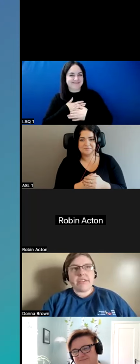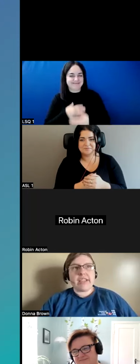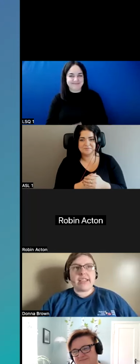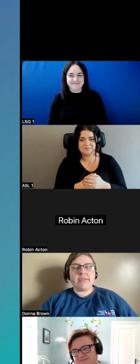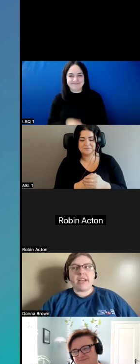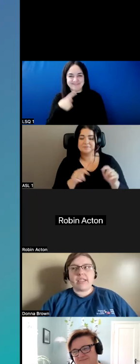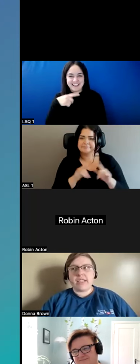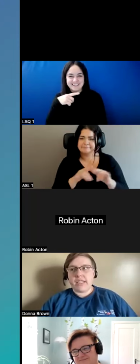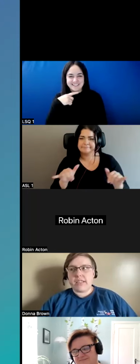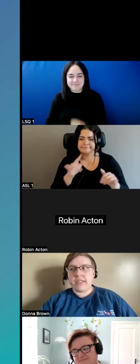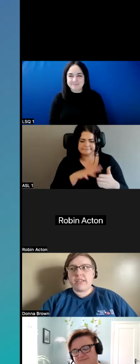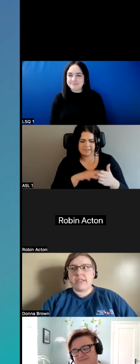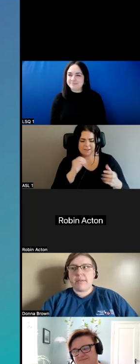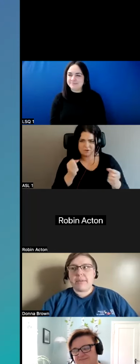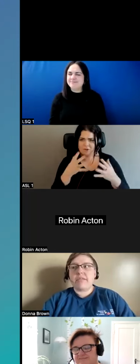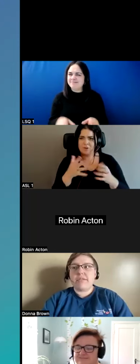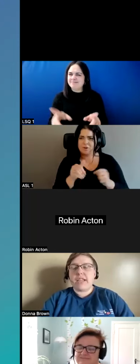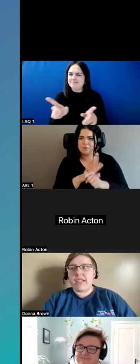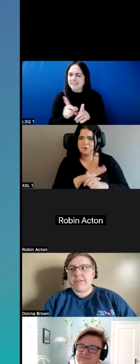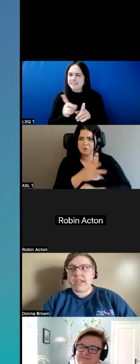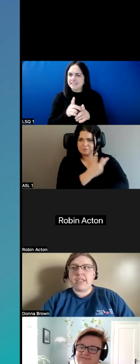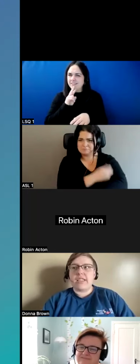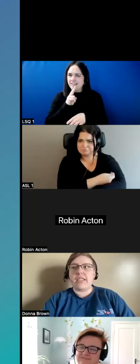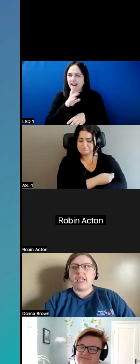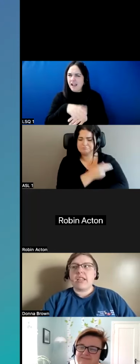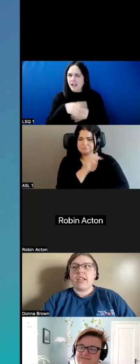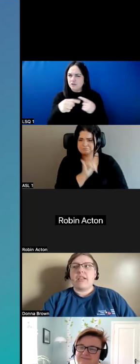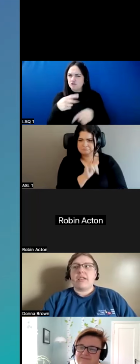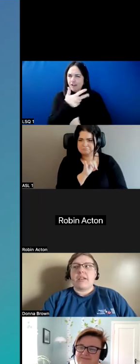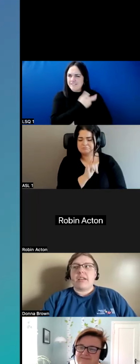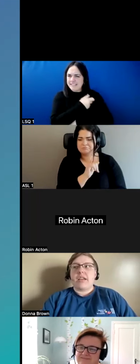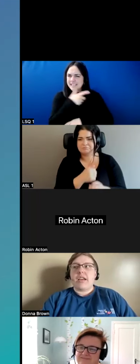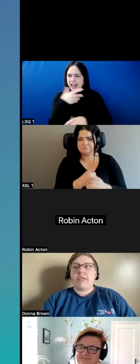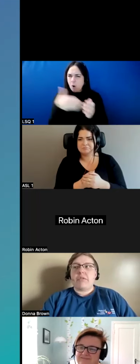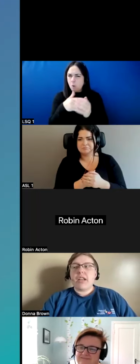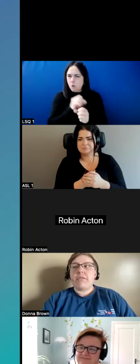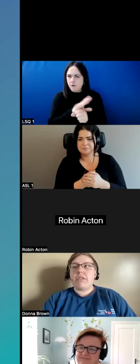En même temps, j'ai beaucoup appris de choses sur les vaccins contre la COVID.